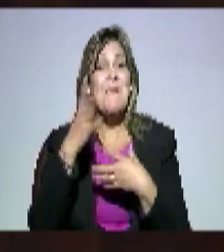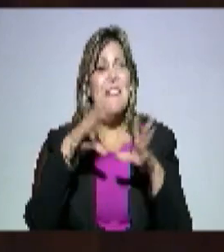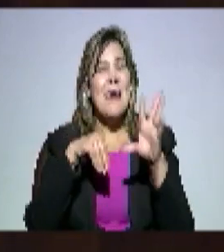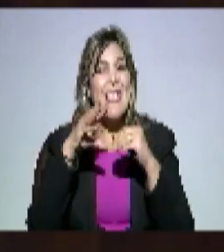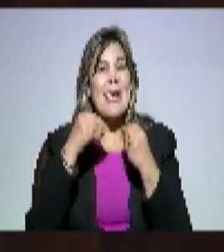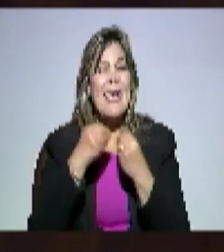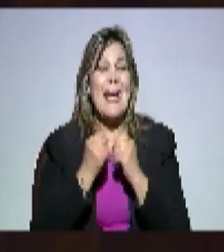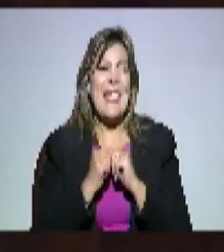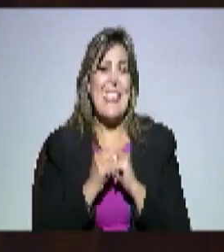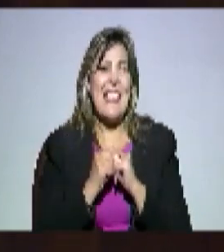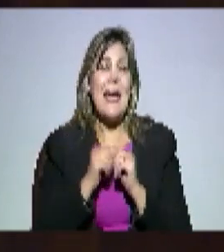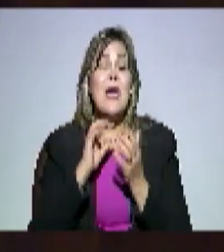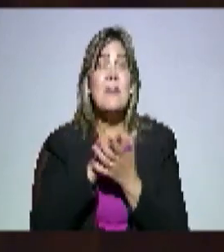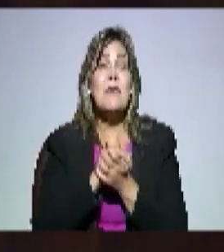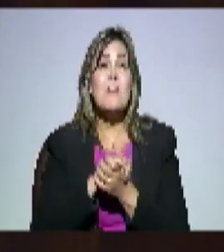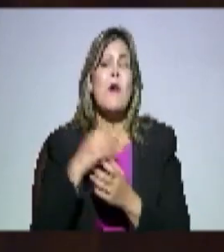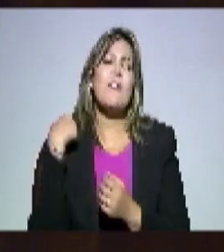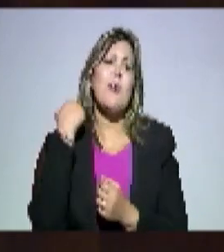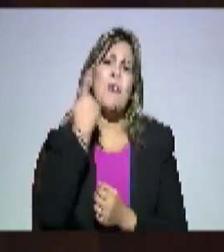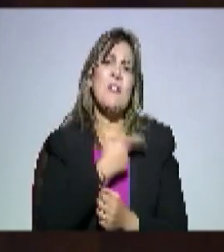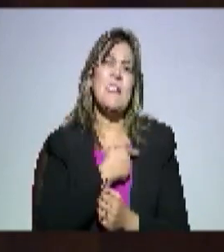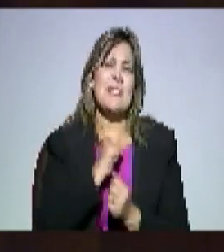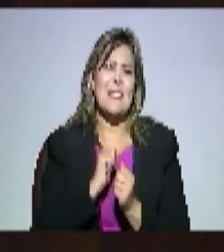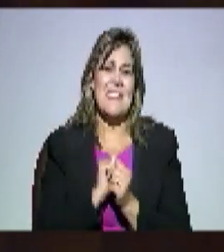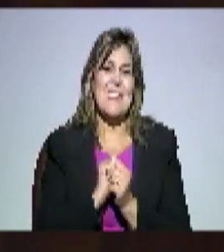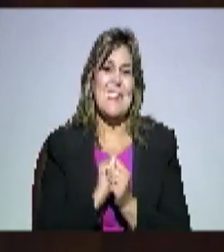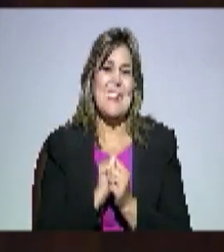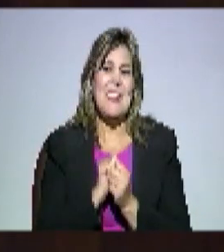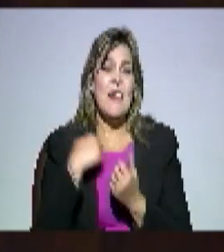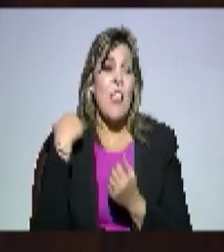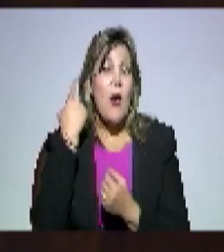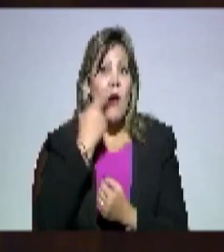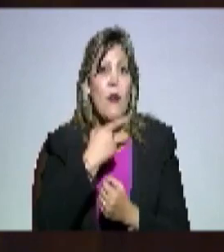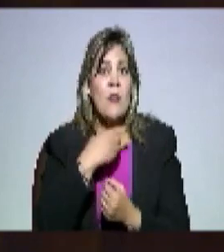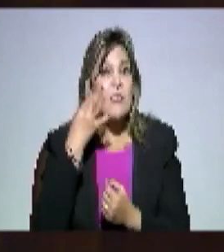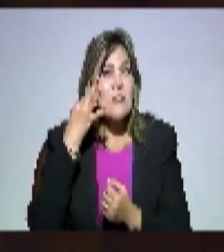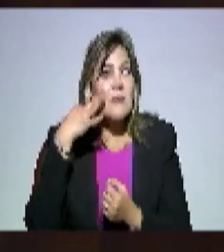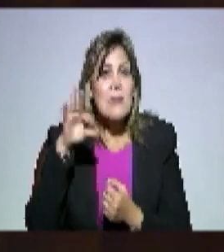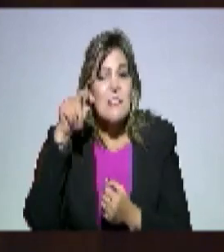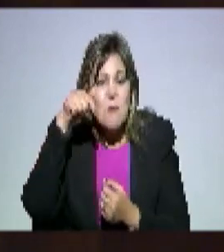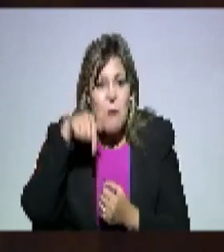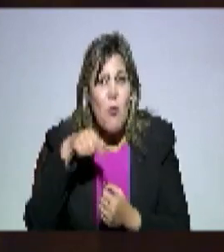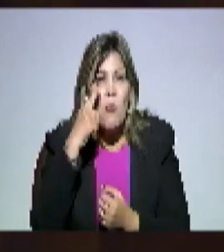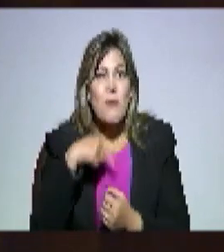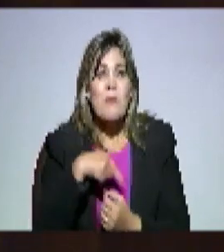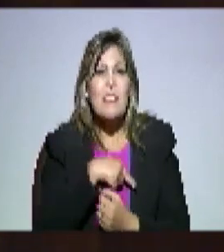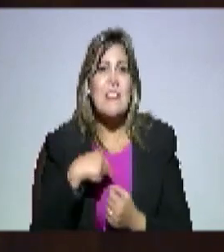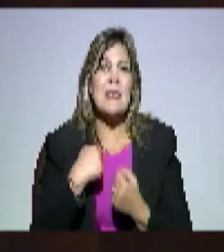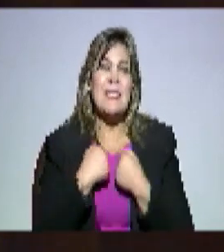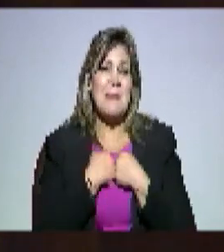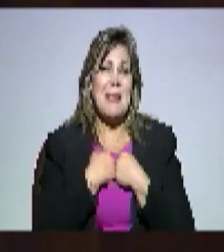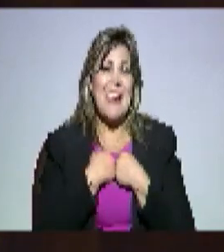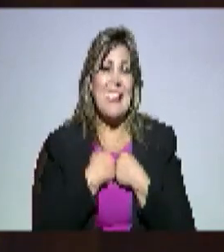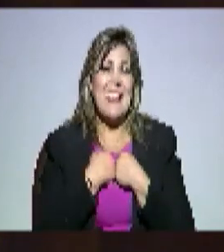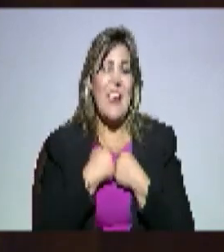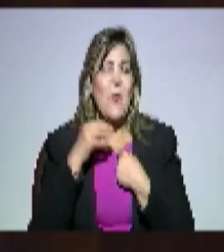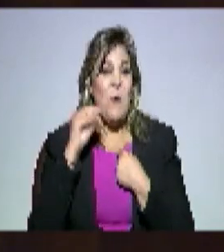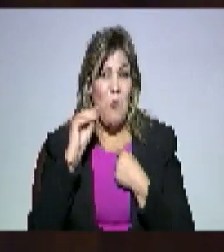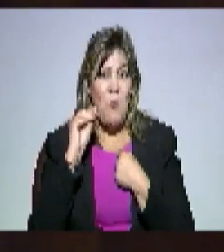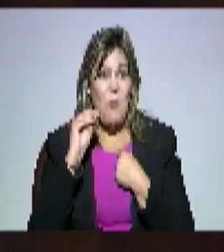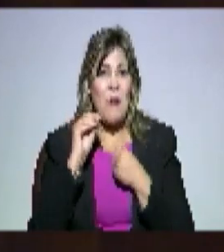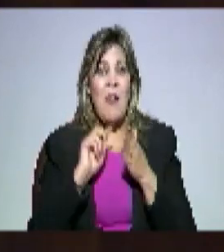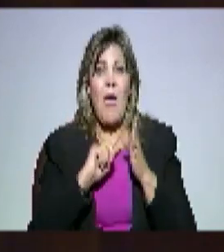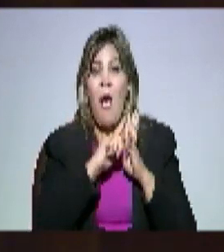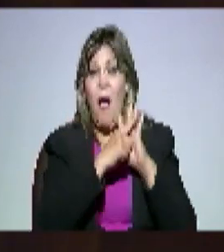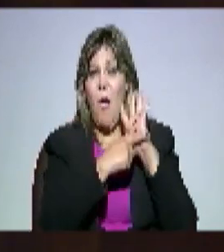كانت عن صداقه القديسين قديسين كنز من الكنوز الموجوده في كنيستنا وقلنا